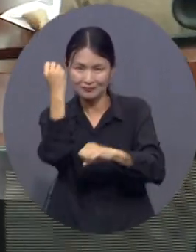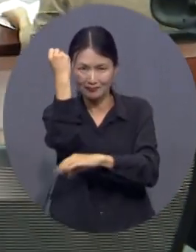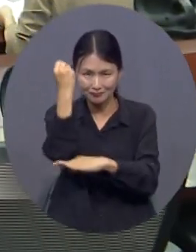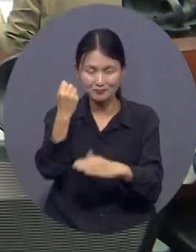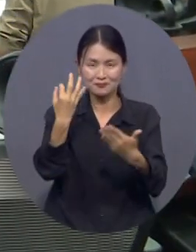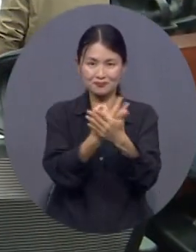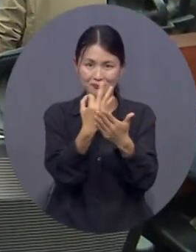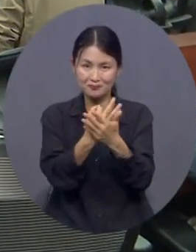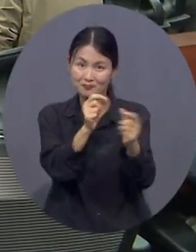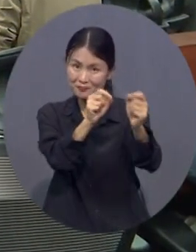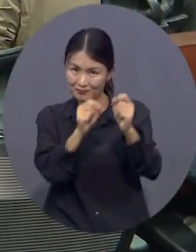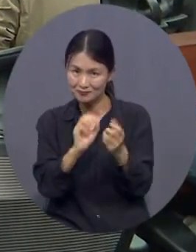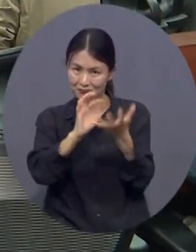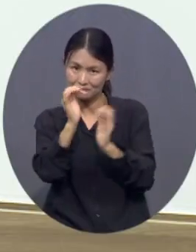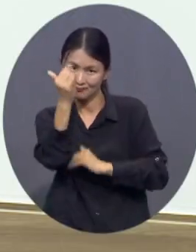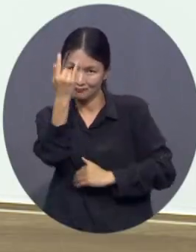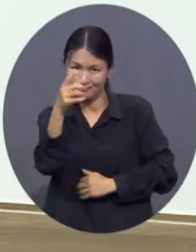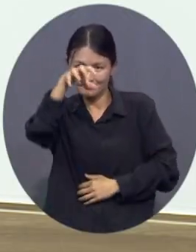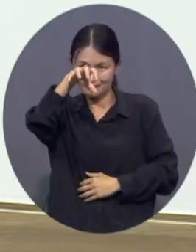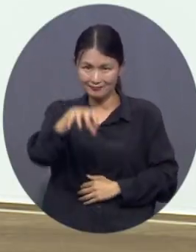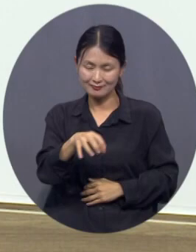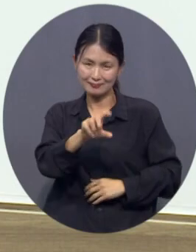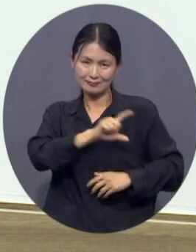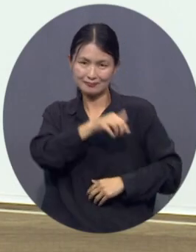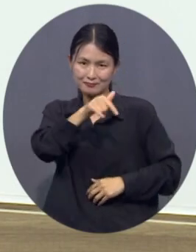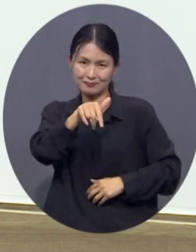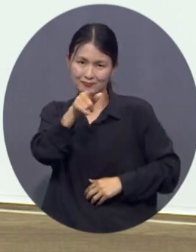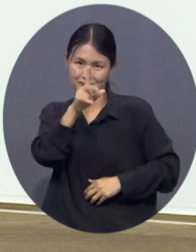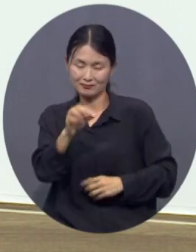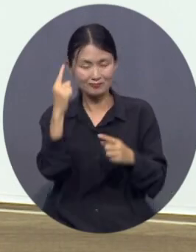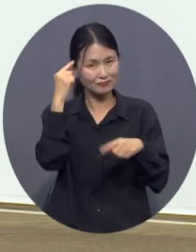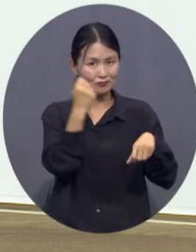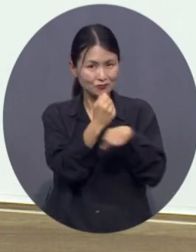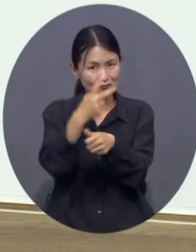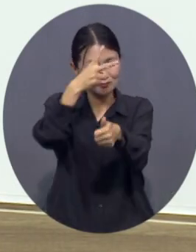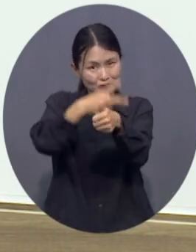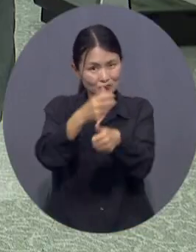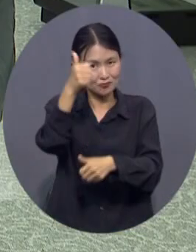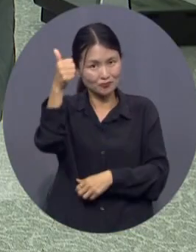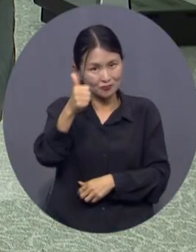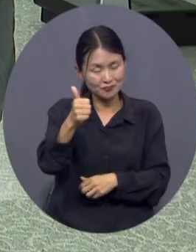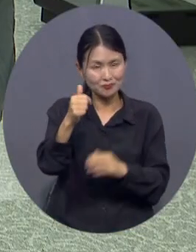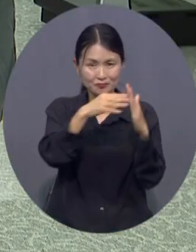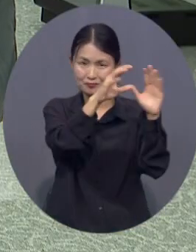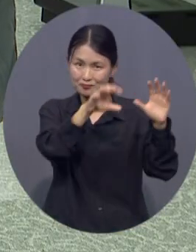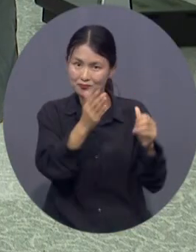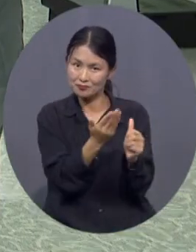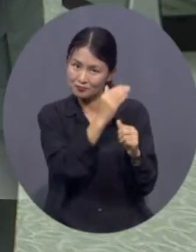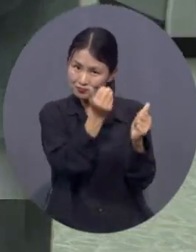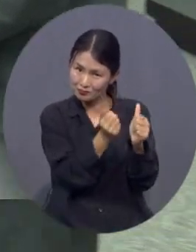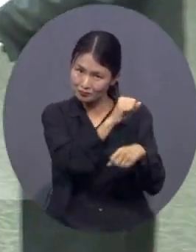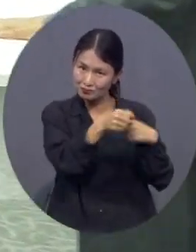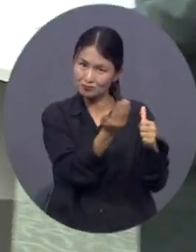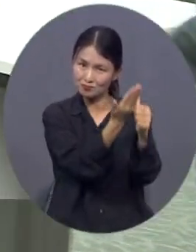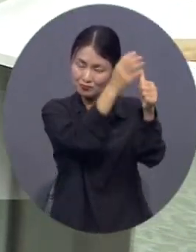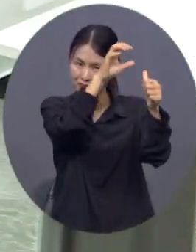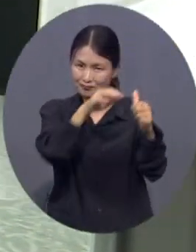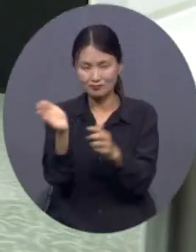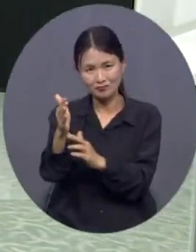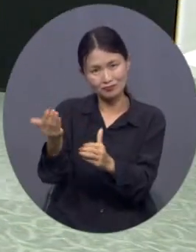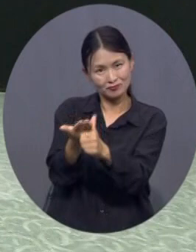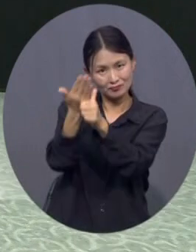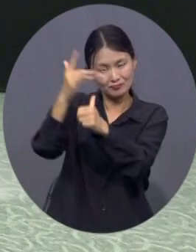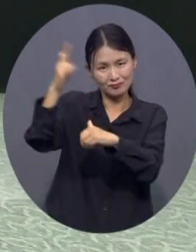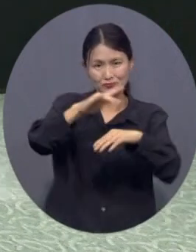기본소득 도입 방안 토론회에서 김자경 제주대 연구교수는 마을 목장과 마을 어장, 풍력과 태양광